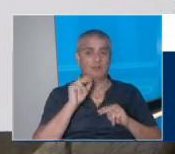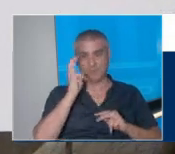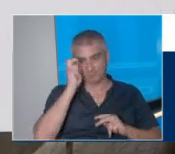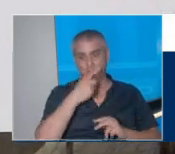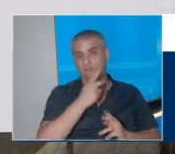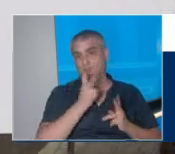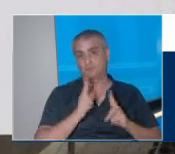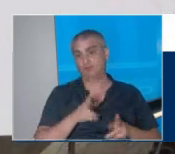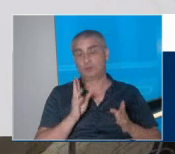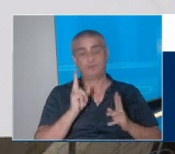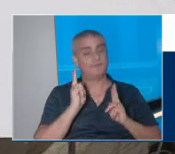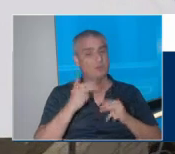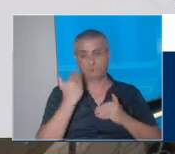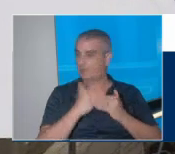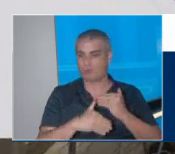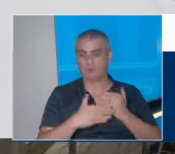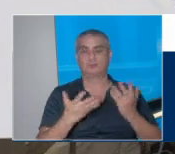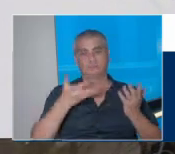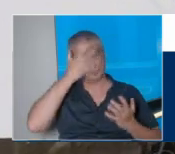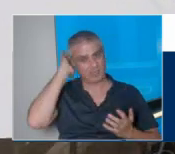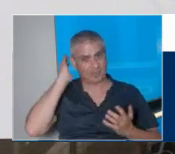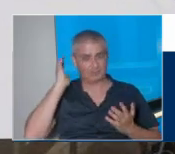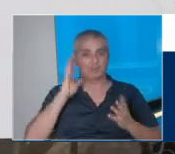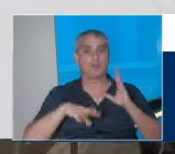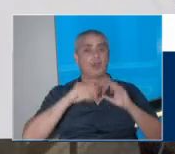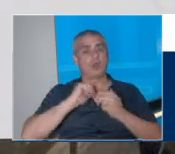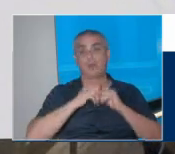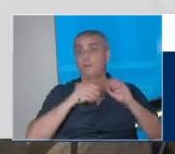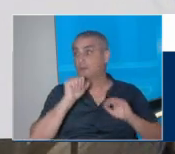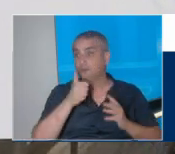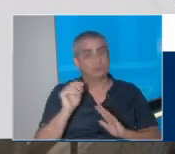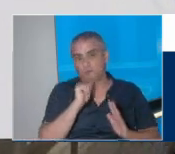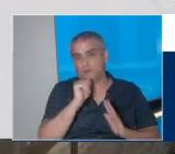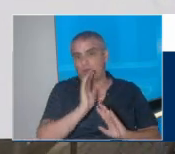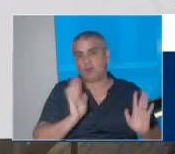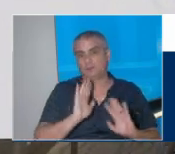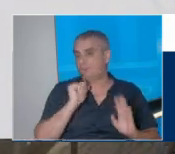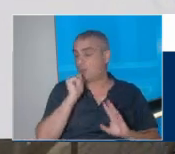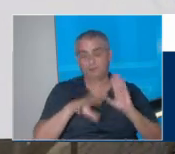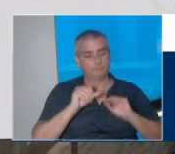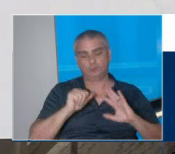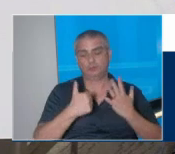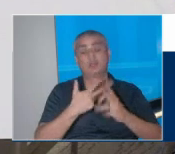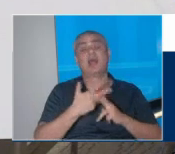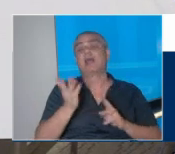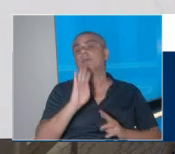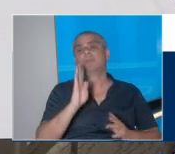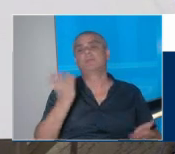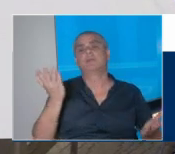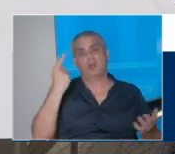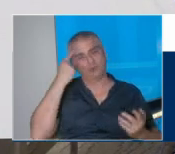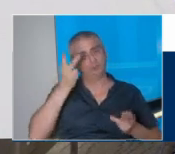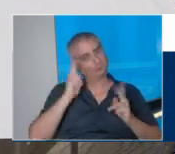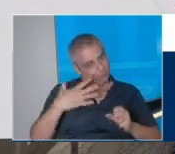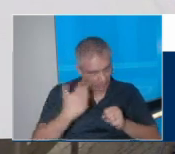הוא אופציה, ובאופציה האחרונה זה לפיד, ובחירות שישיות ממש בסוף, הם לא יוכלו לבחירות שישיות, רק כי נתניהו חושב שהוא